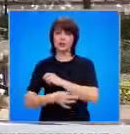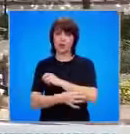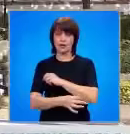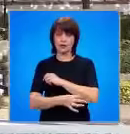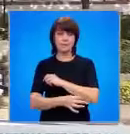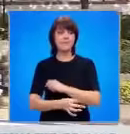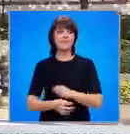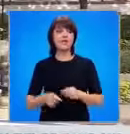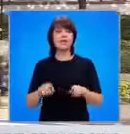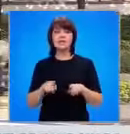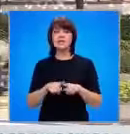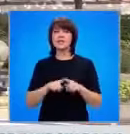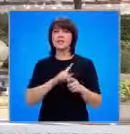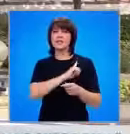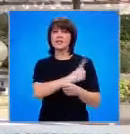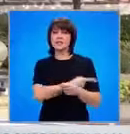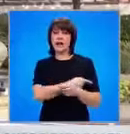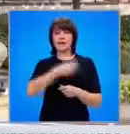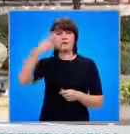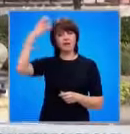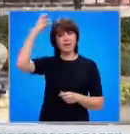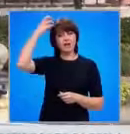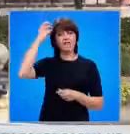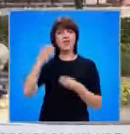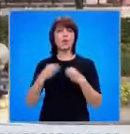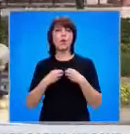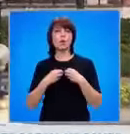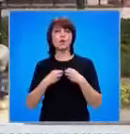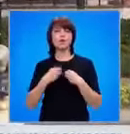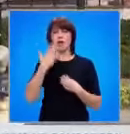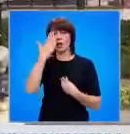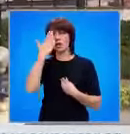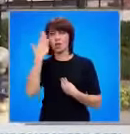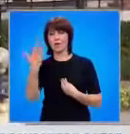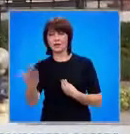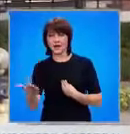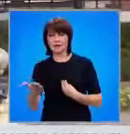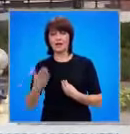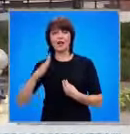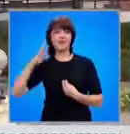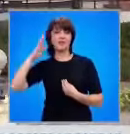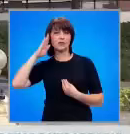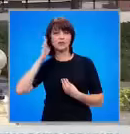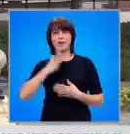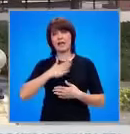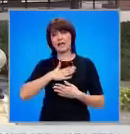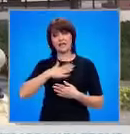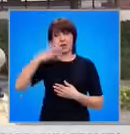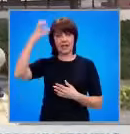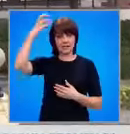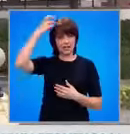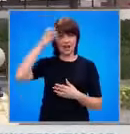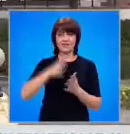дълновидност, с силен държавнически усет и отдаденост на мисията си в служба на своята държава и